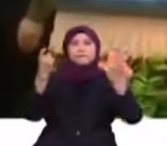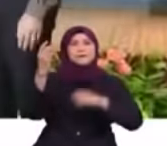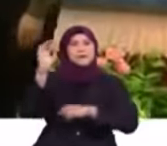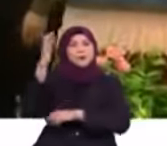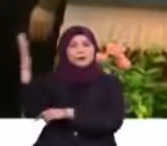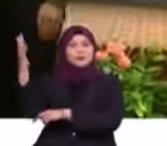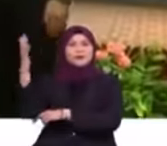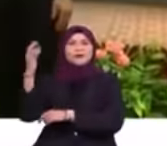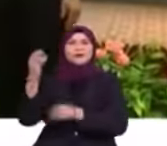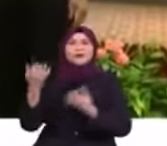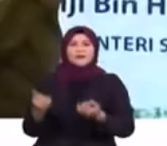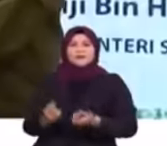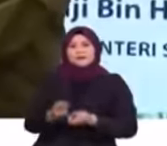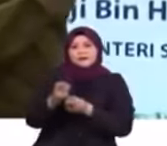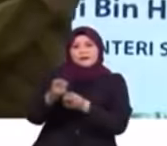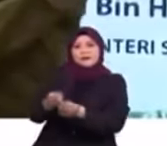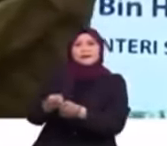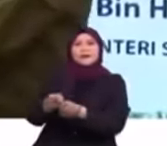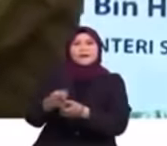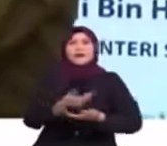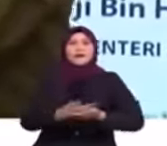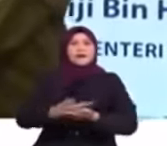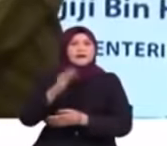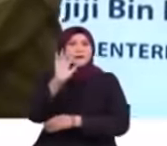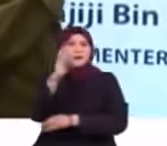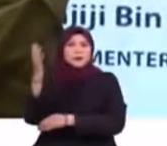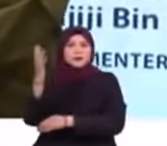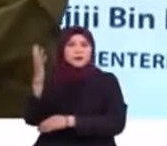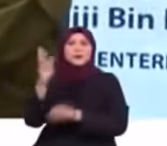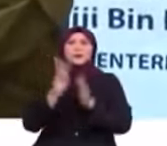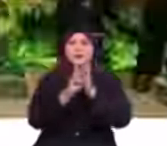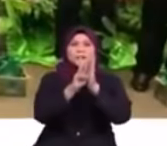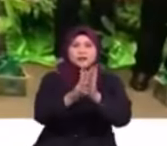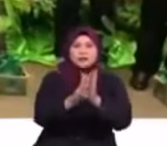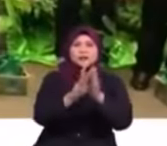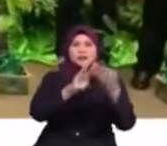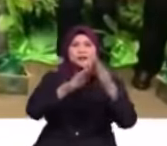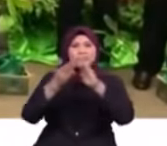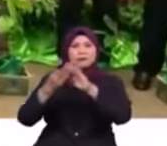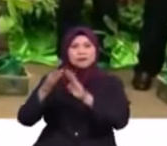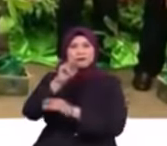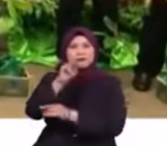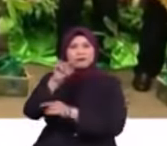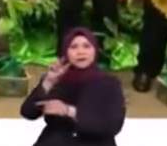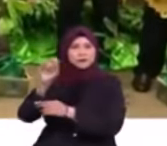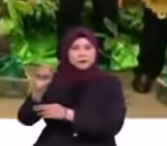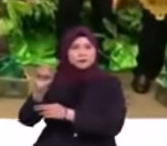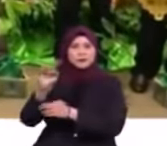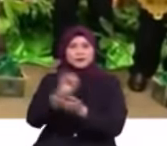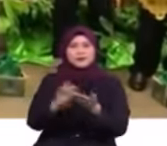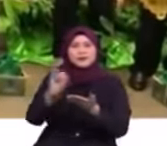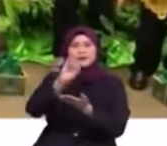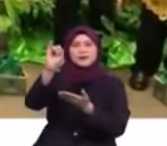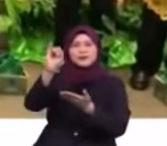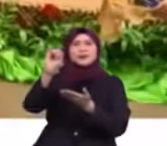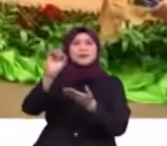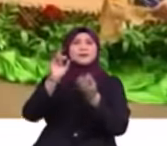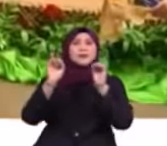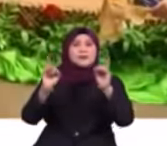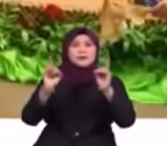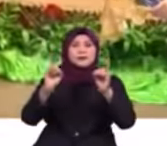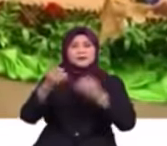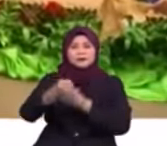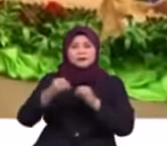turut menyampaikan anak pokok berlian kepada wakil community badan bukan kerajaan enjoy institusi pengajian tinggi